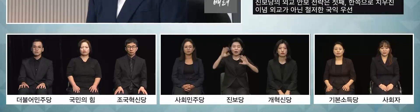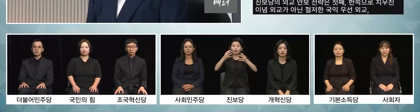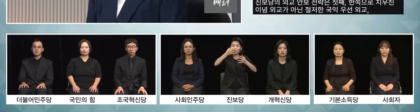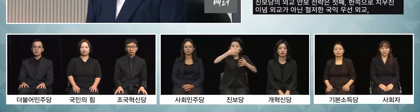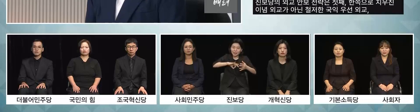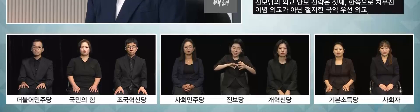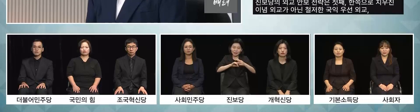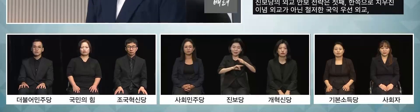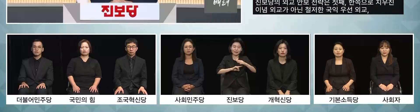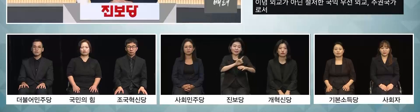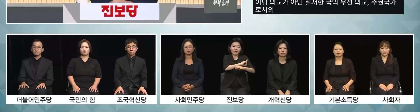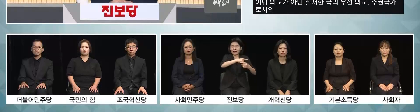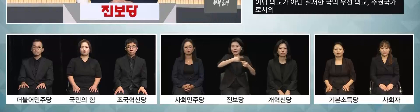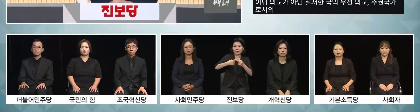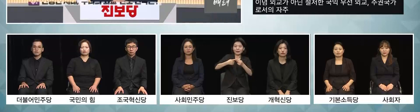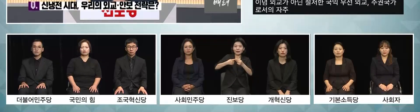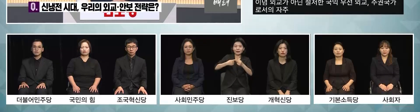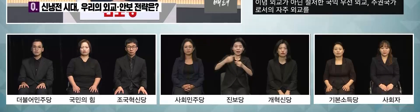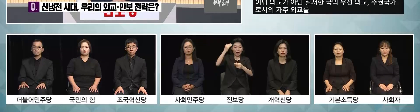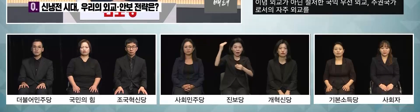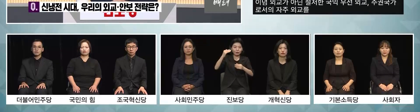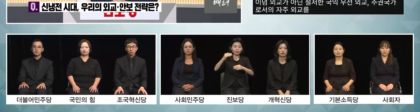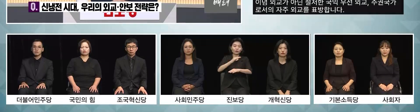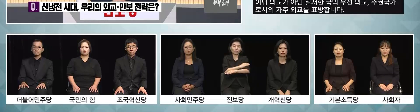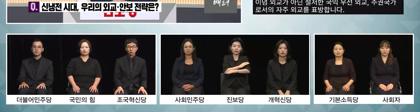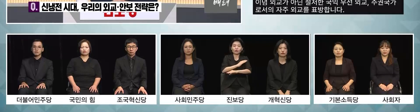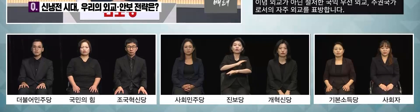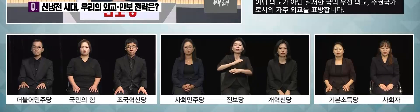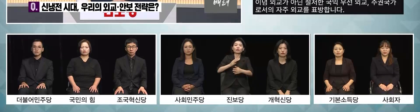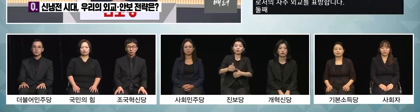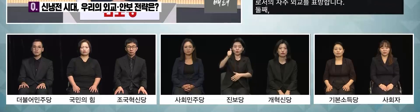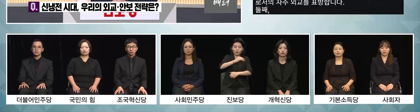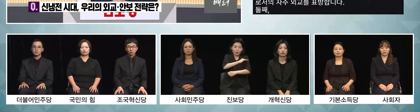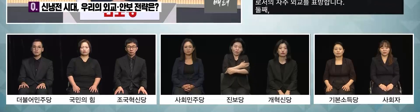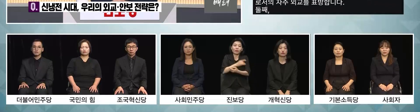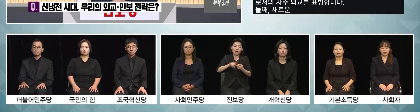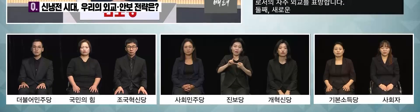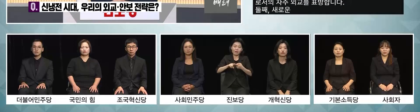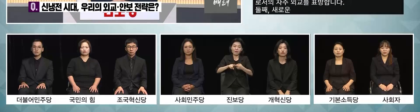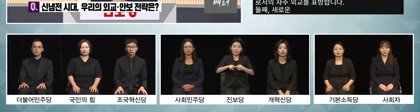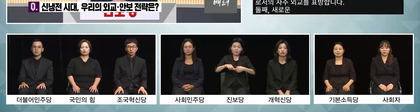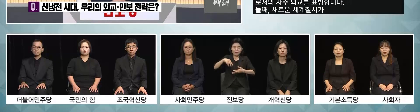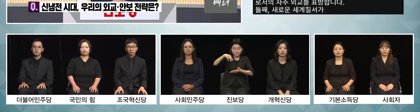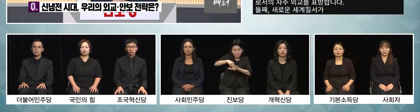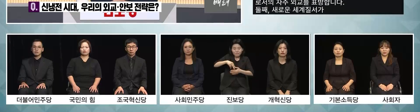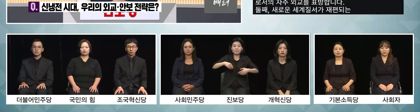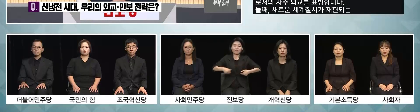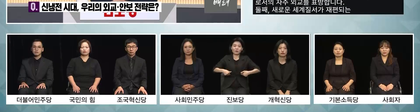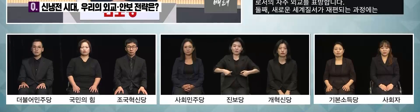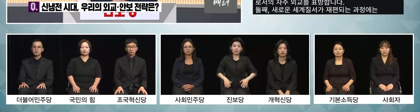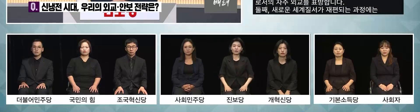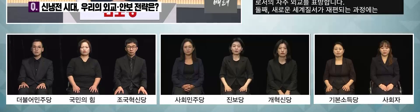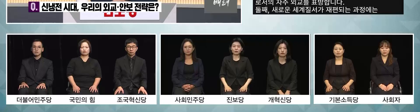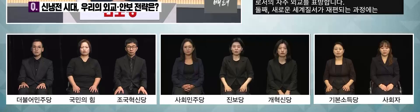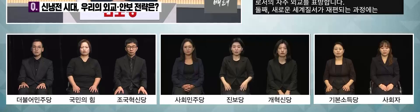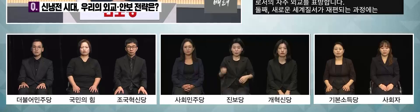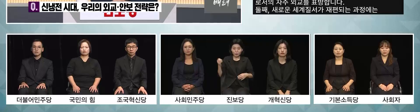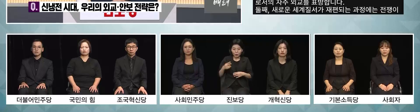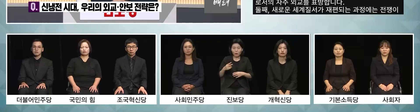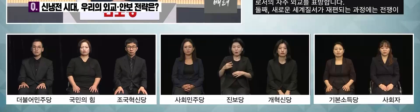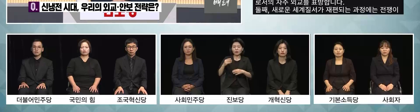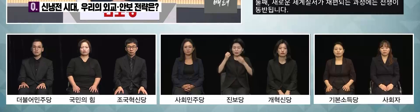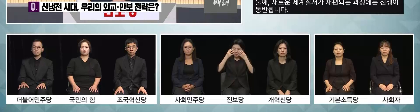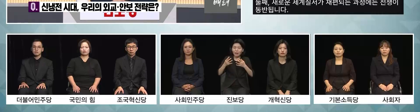주권 국가로서의 자주 외교를 표방합니다. 둘째, 새로운 세계 질서가 재편되는 과정에는 전쟁이